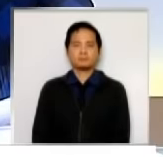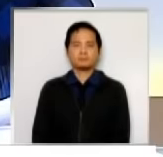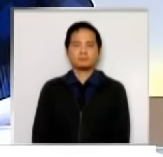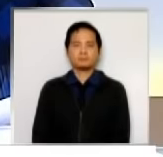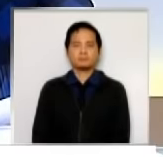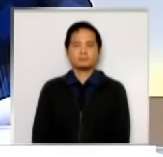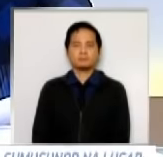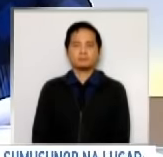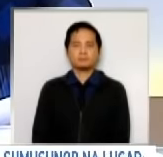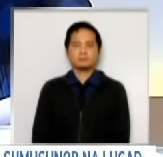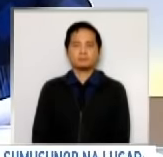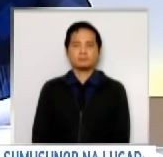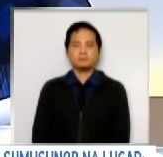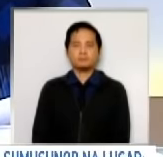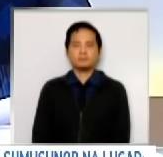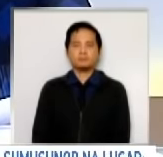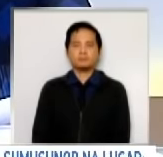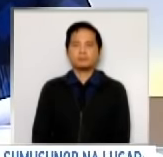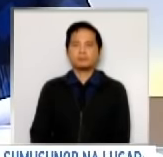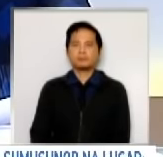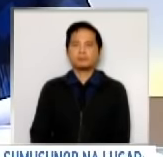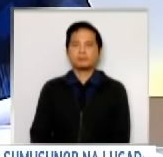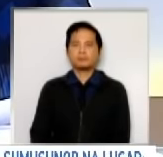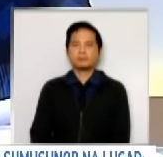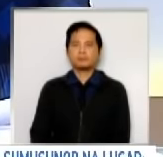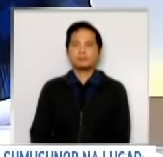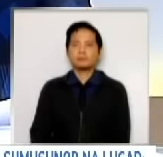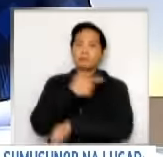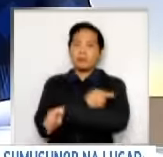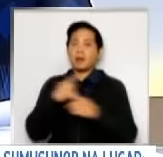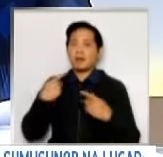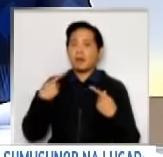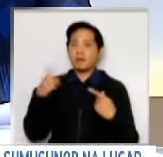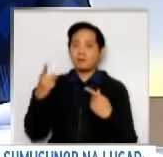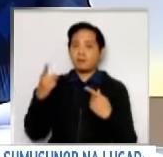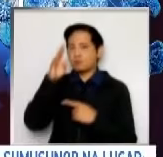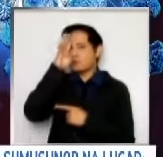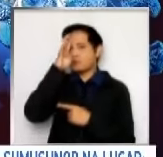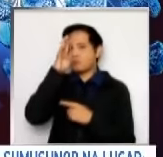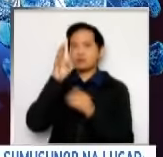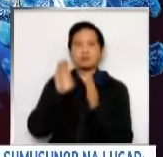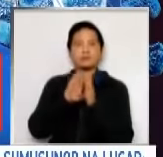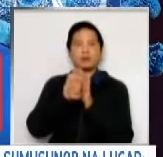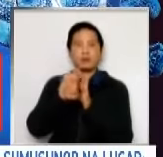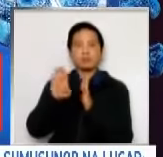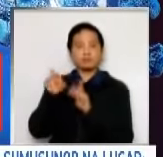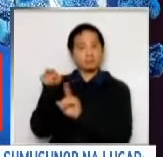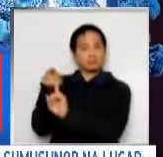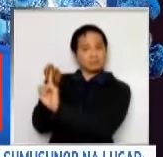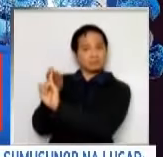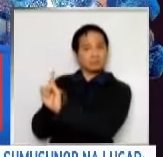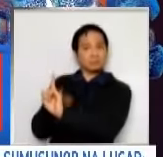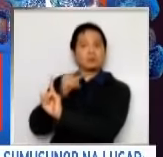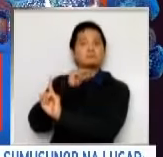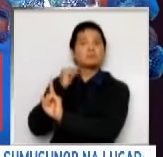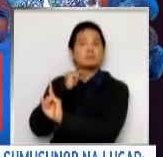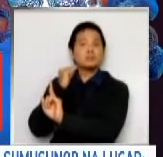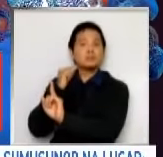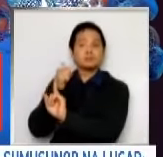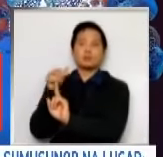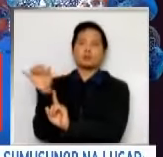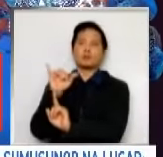Nagda-develop ng oral vaccine na panlaban sa COVID-19 ang isang Pilipinong pare. Ayon kay Dominican priest at molecular biologist Father